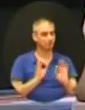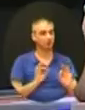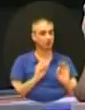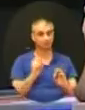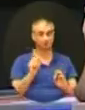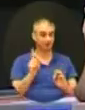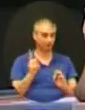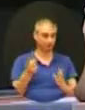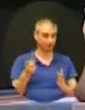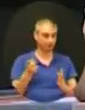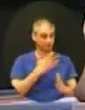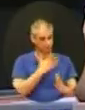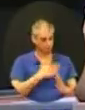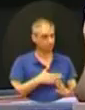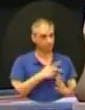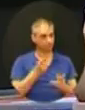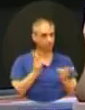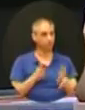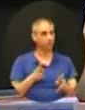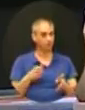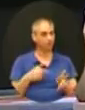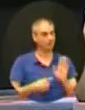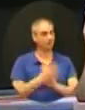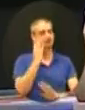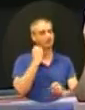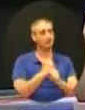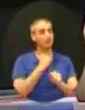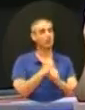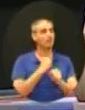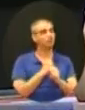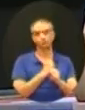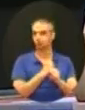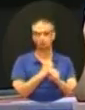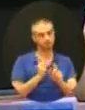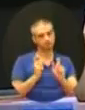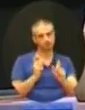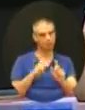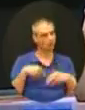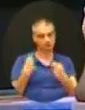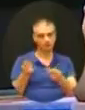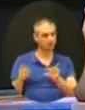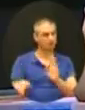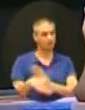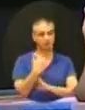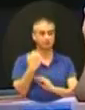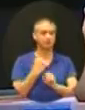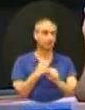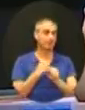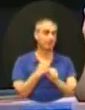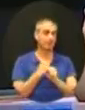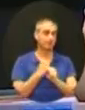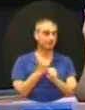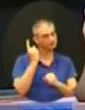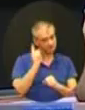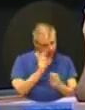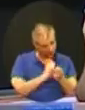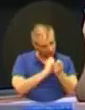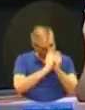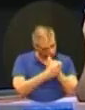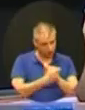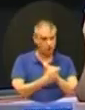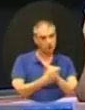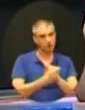לאלה שרוצים ומסוגלים לצאת לשוק העבודה, הוא לא מאפשר להם את זה. כן. וצריך לשנות